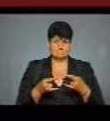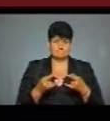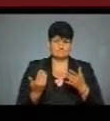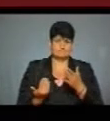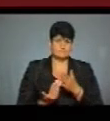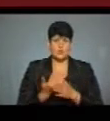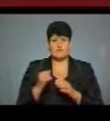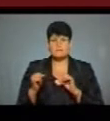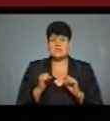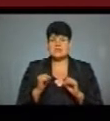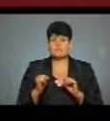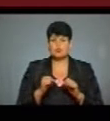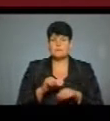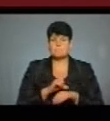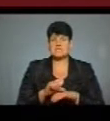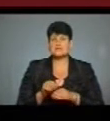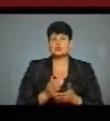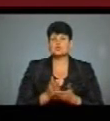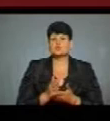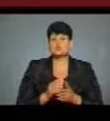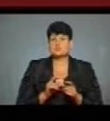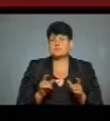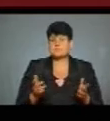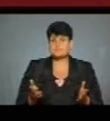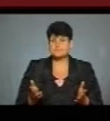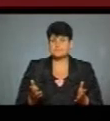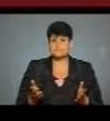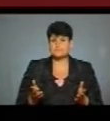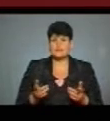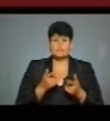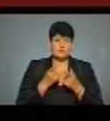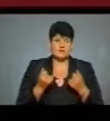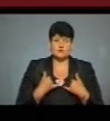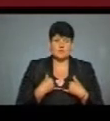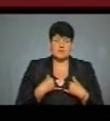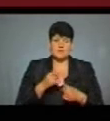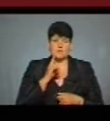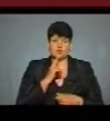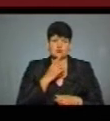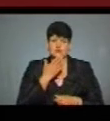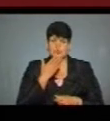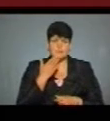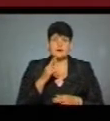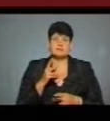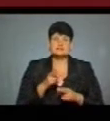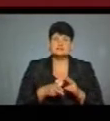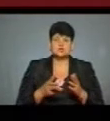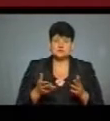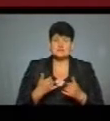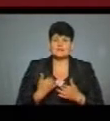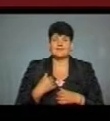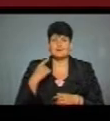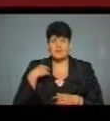новим керівником митної служби. От, інформації цієї в мене поки що немає, як вона закінчилась, але наскільки я